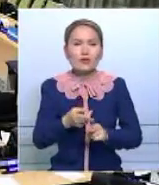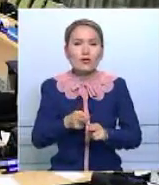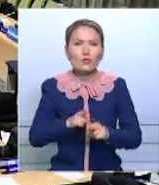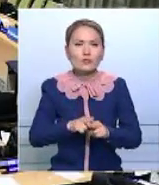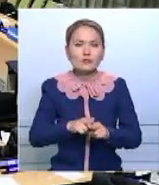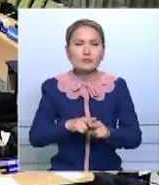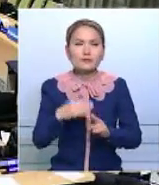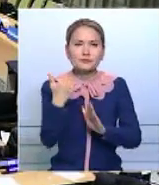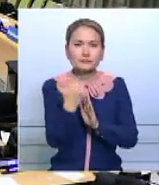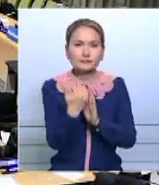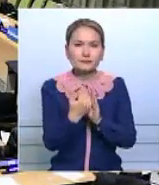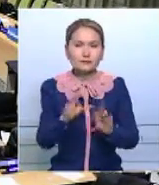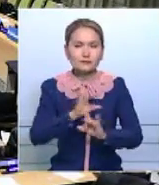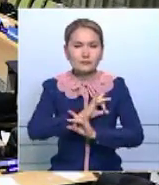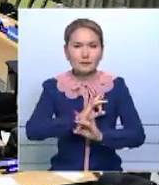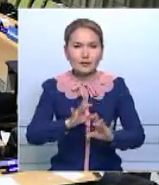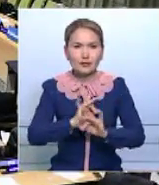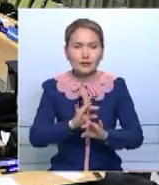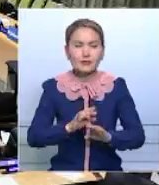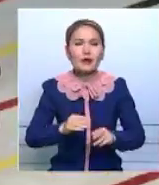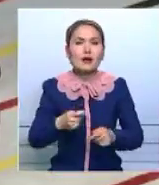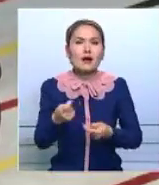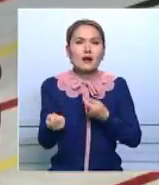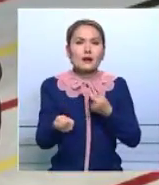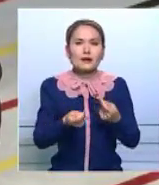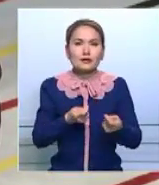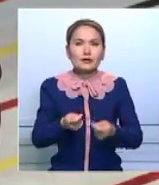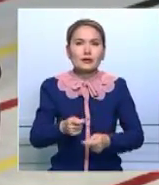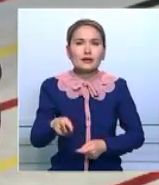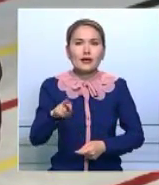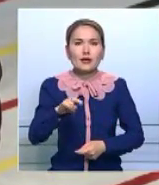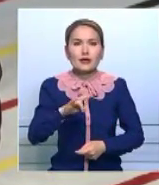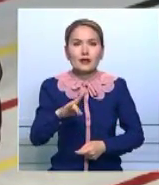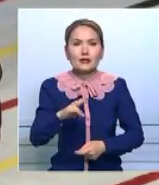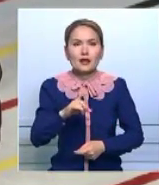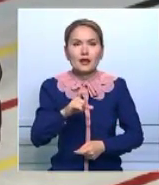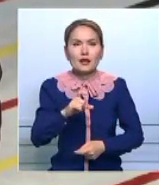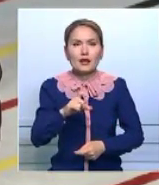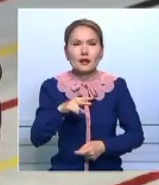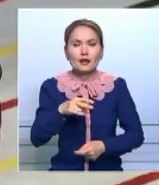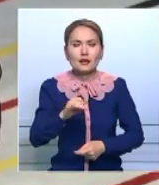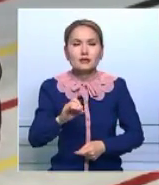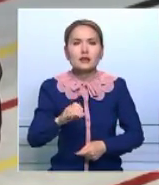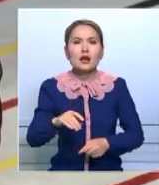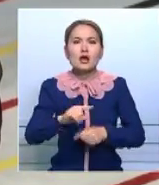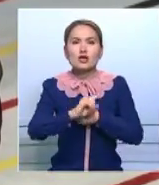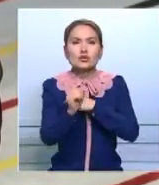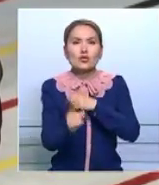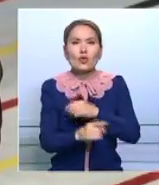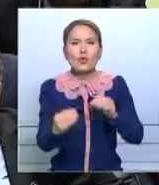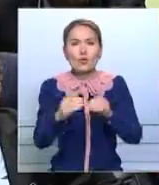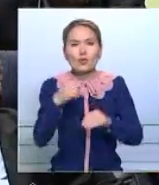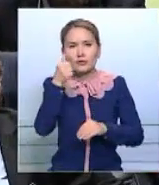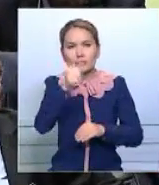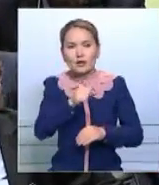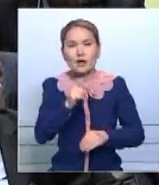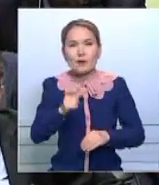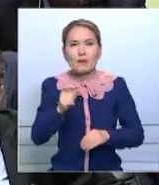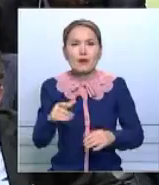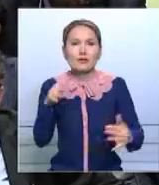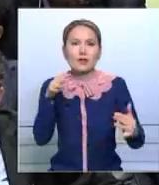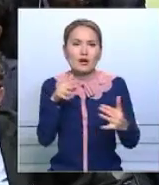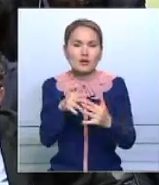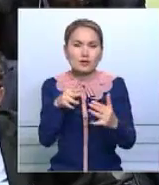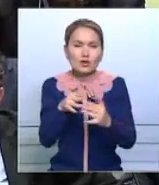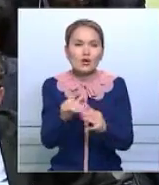алды. Біріккен ұлттар ұйымы бас хатшысының бірінші орынбасары Ян Элисінің айтуынша, соңғы 10 жылда әлемдегі азаматтық